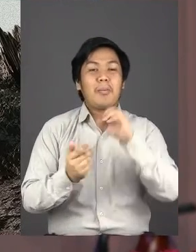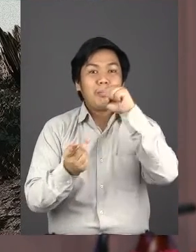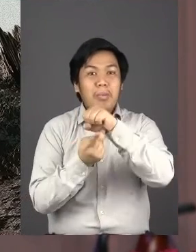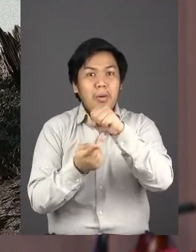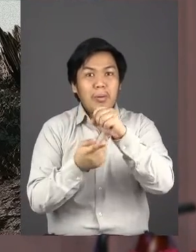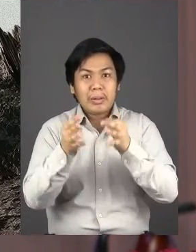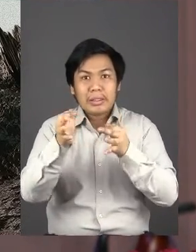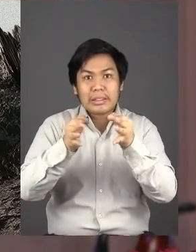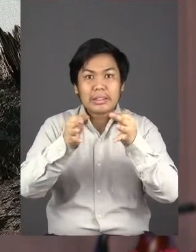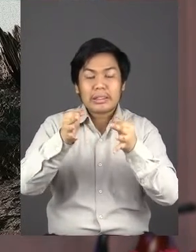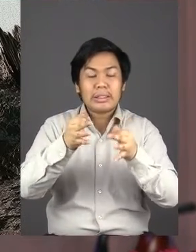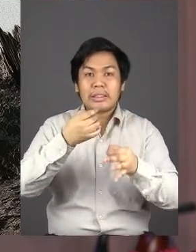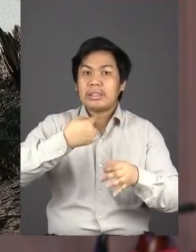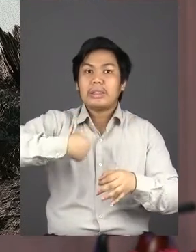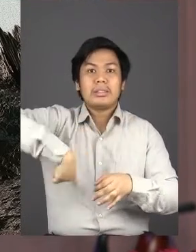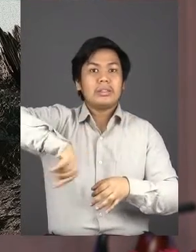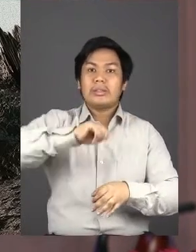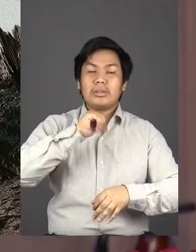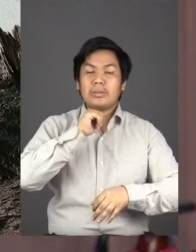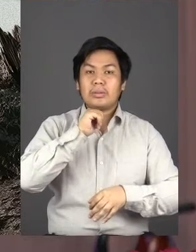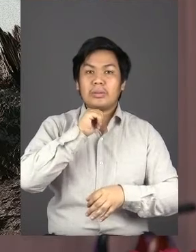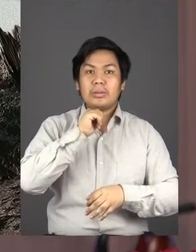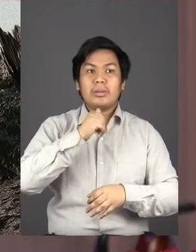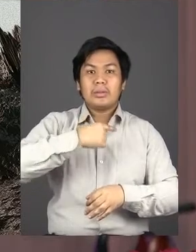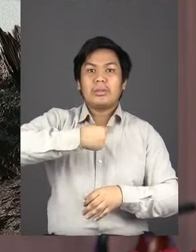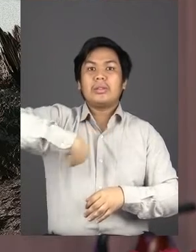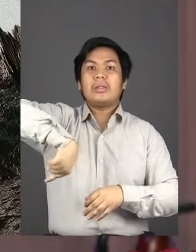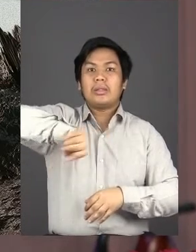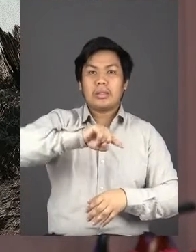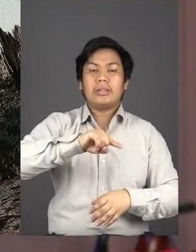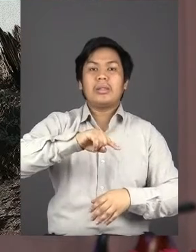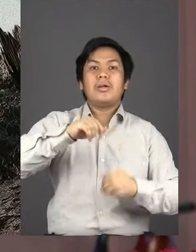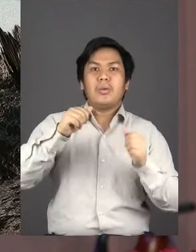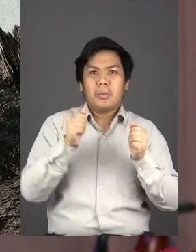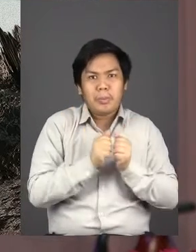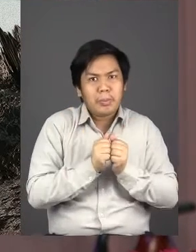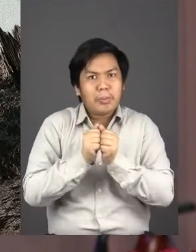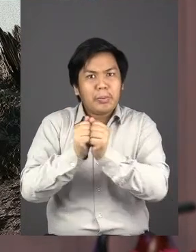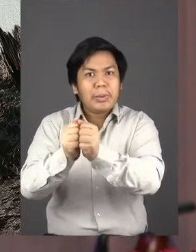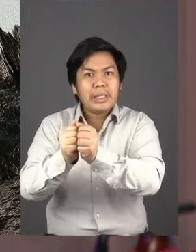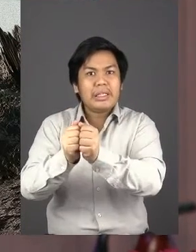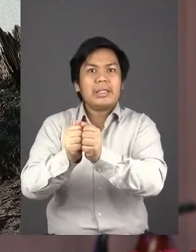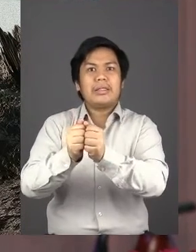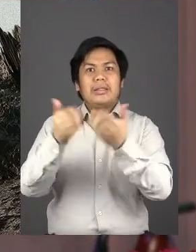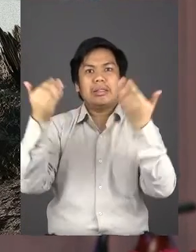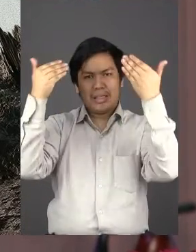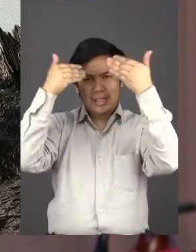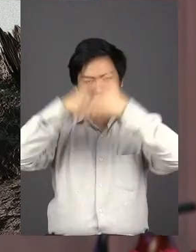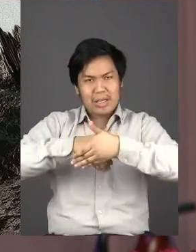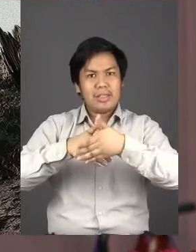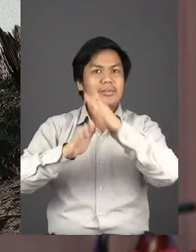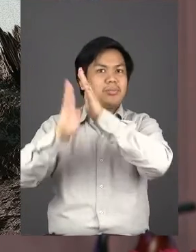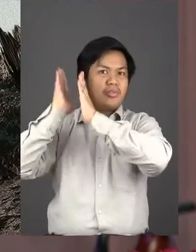hindi tayo biktima ng kadiliman, tayo ay kasabwat sa kadiliman.